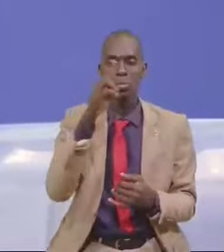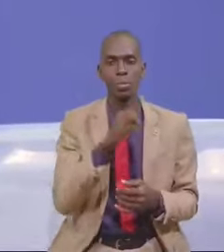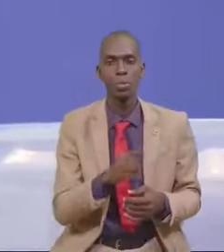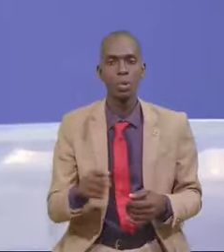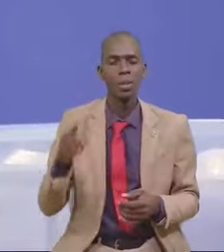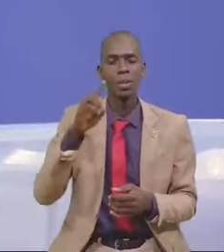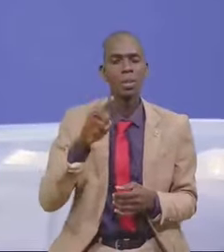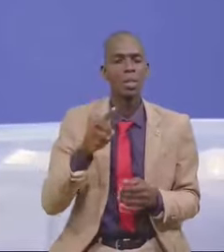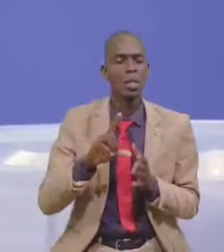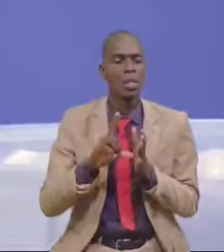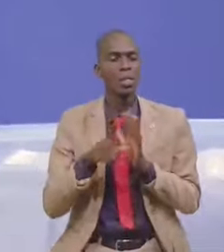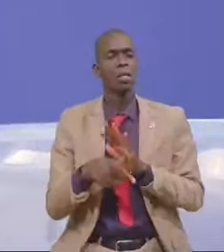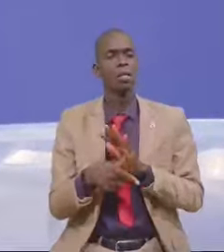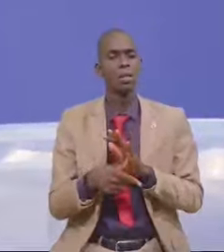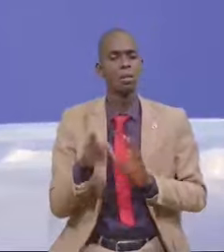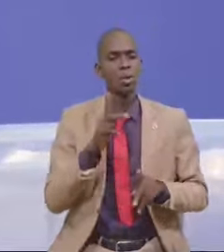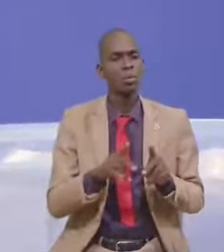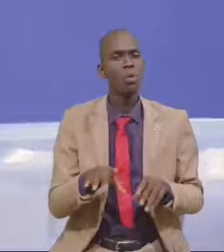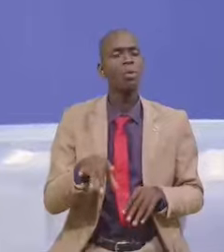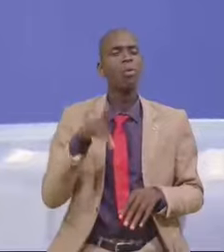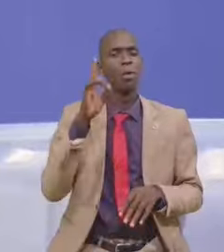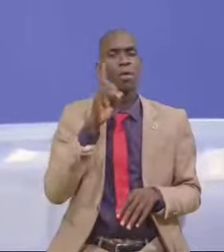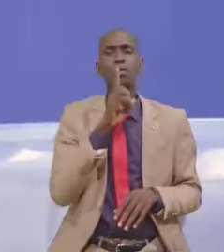Et plus tard, ils ont découvert, oh, que c'est vrai.